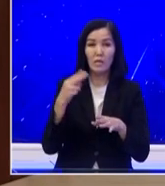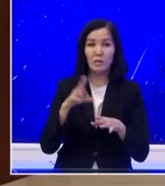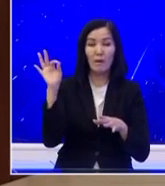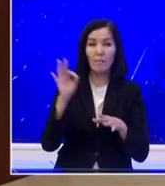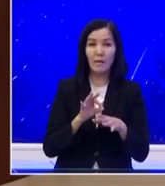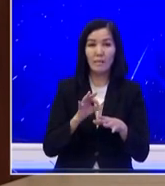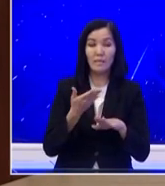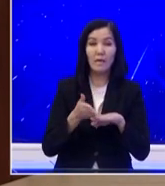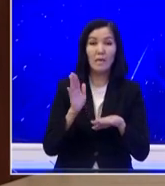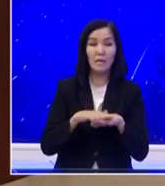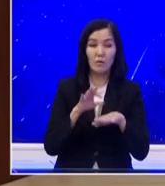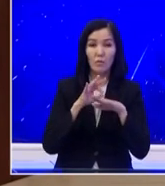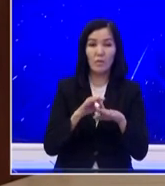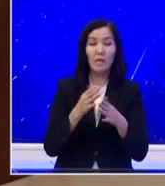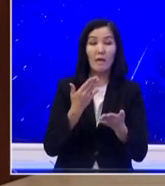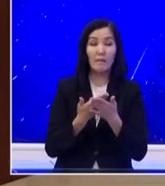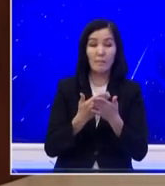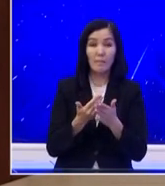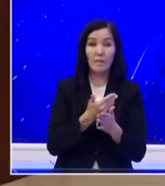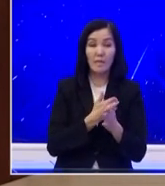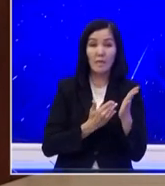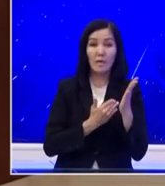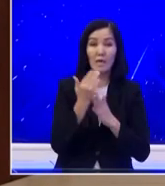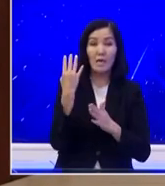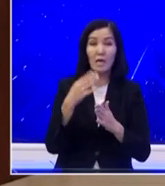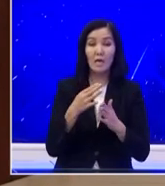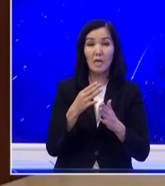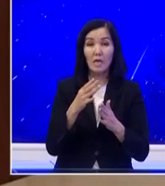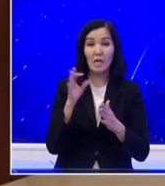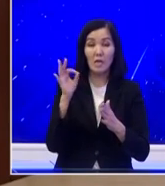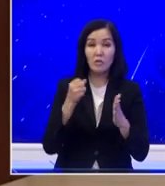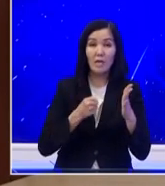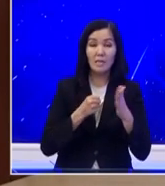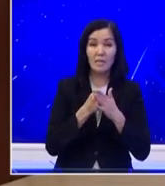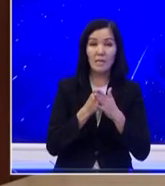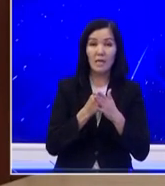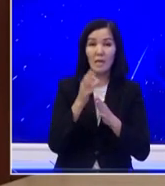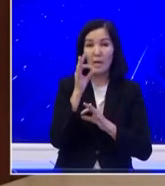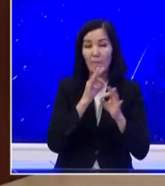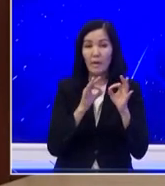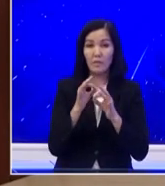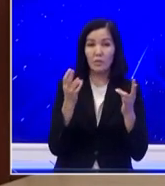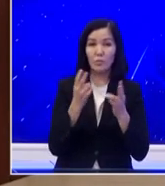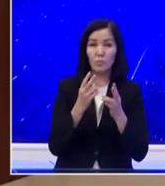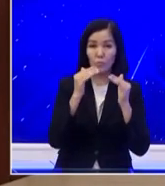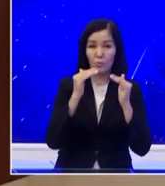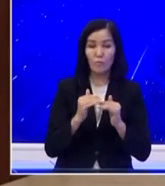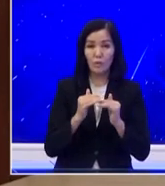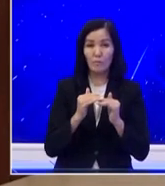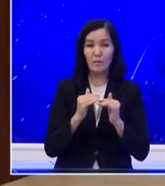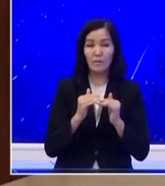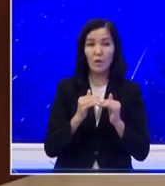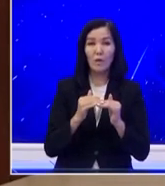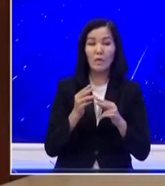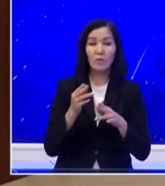ғана ауыр түрінде өтеді. Егер сіздің температураңыз 40 градусқа жақын болса, қызуды басатын препараттар қолданумен төмендемесе,